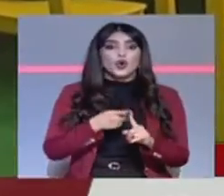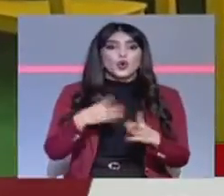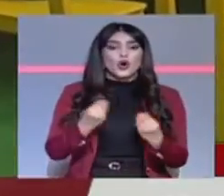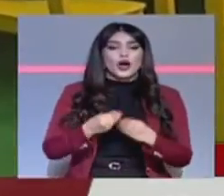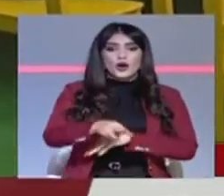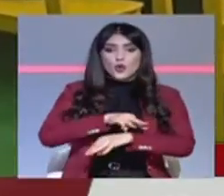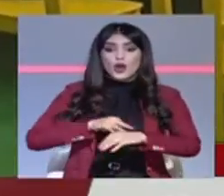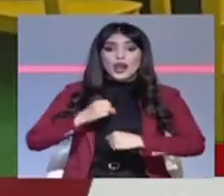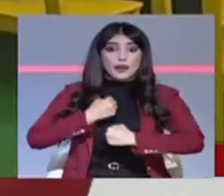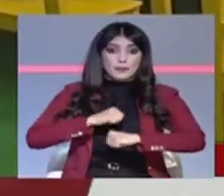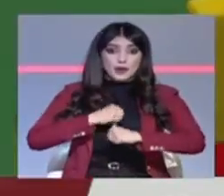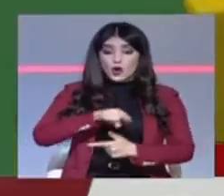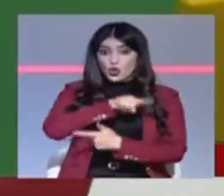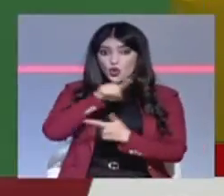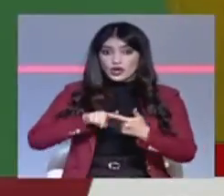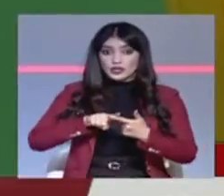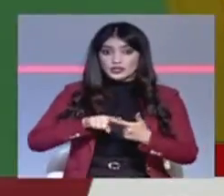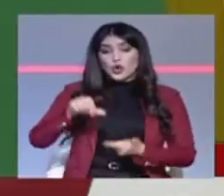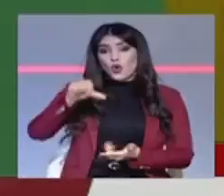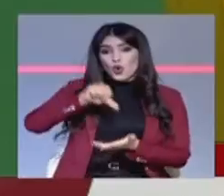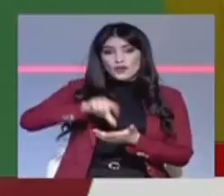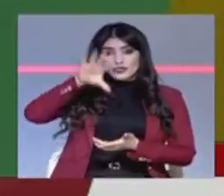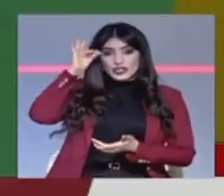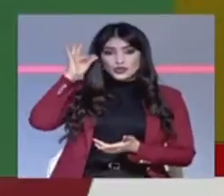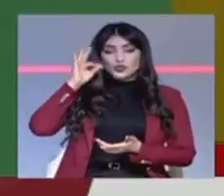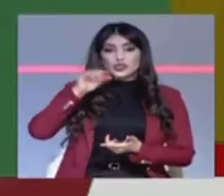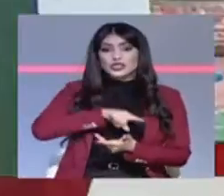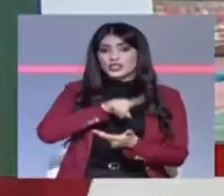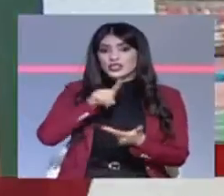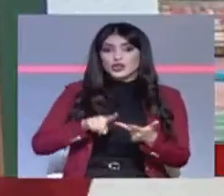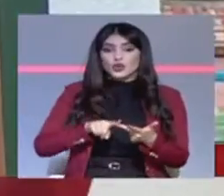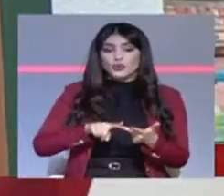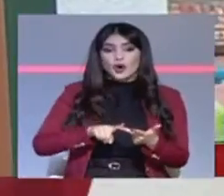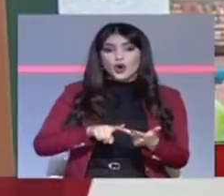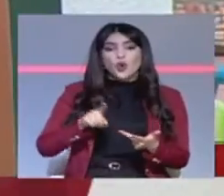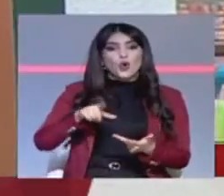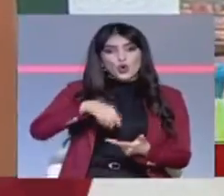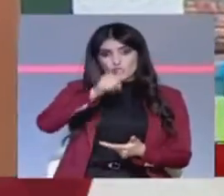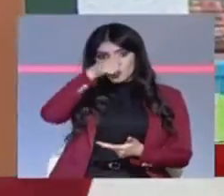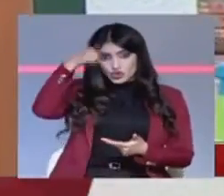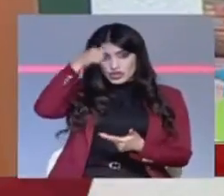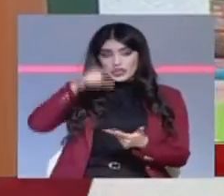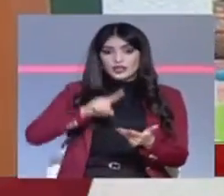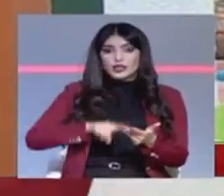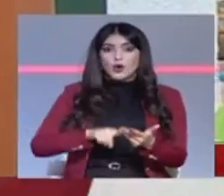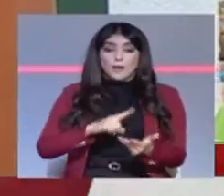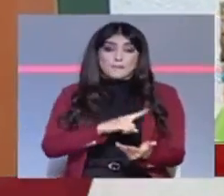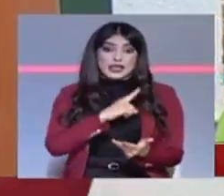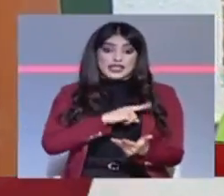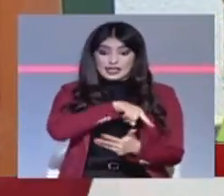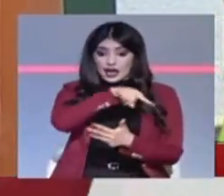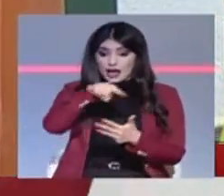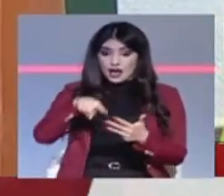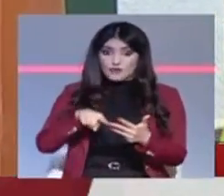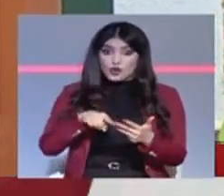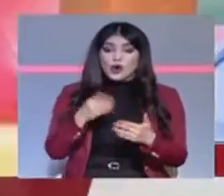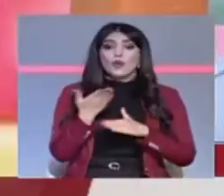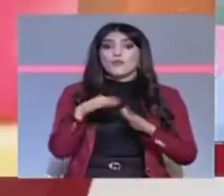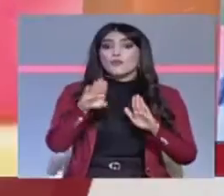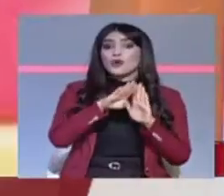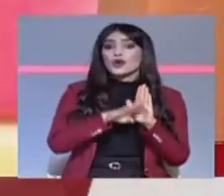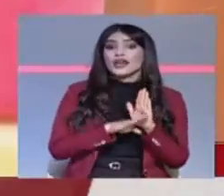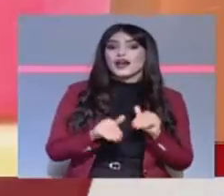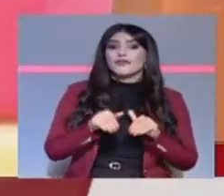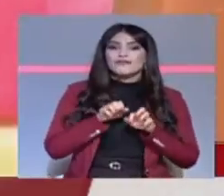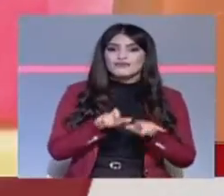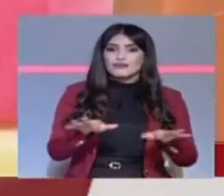ولايه القيروان والملايين من ولايه تونس من ولايه جندوبه ومدنيين المدينه قبل تعميمه على كافه مناطق